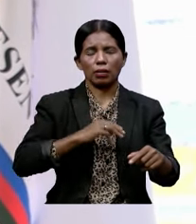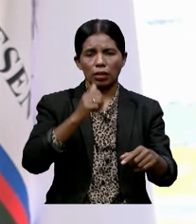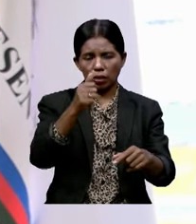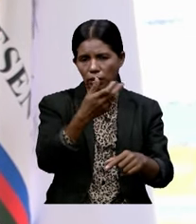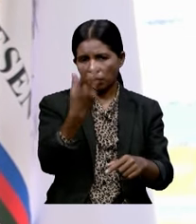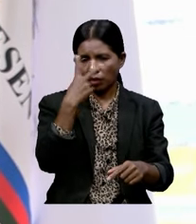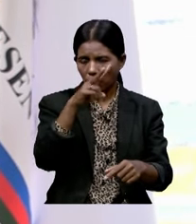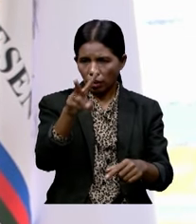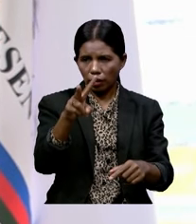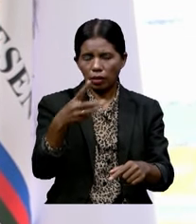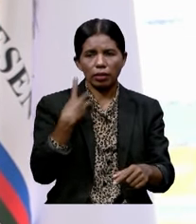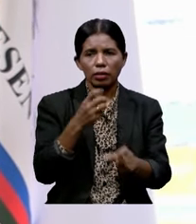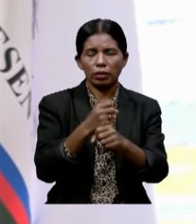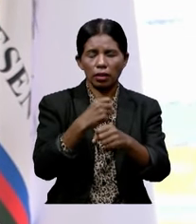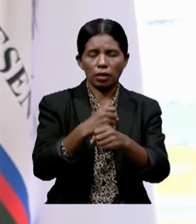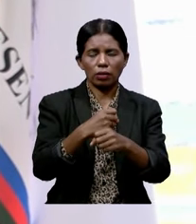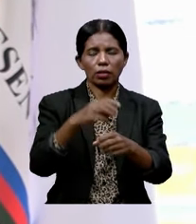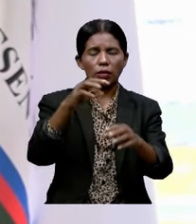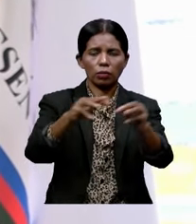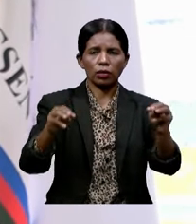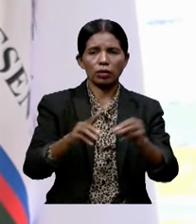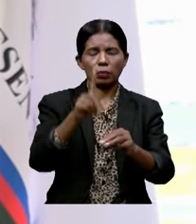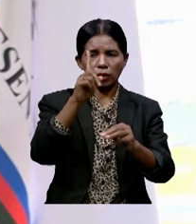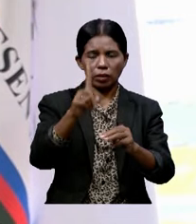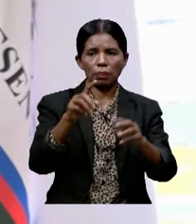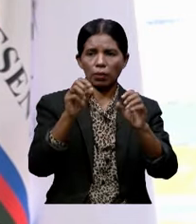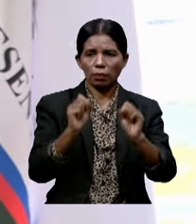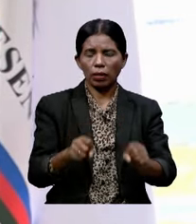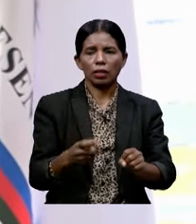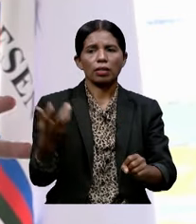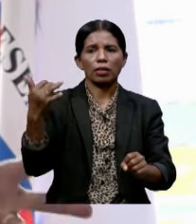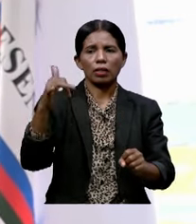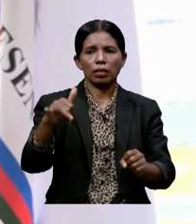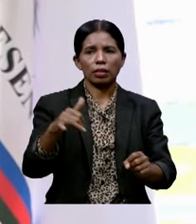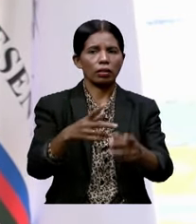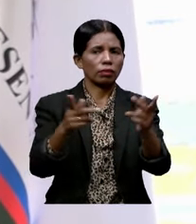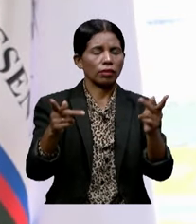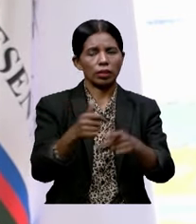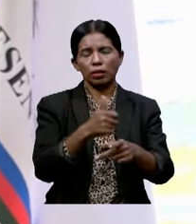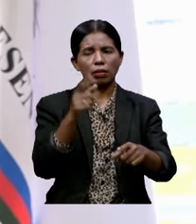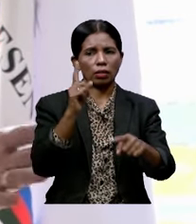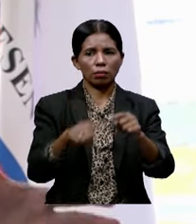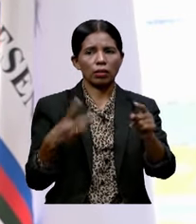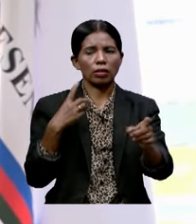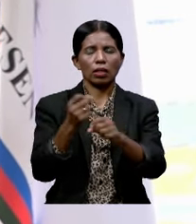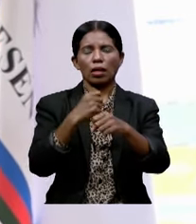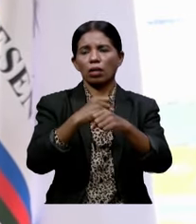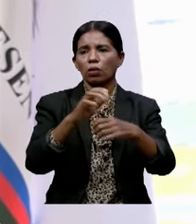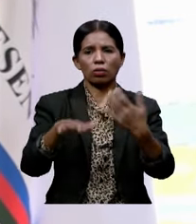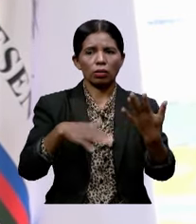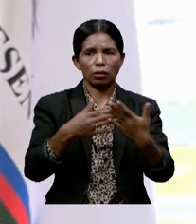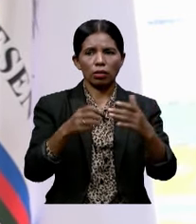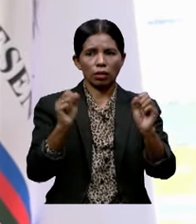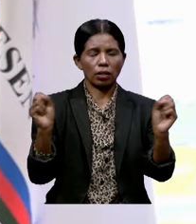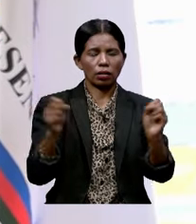kompanya ita halo ita municipio ida ma pele serene hene bawa kalo pele pati ser la pele kari deklu ita halo territorio tomak parle